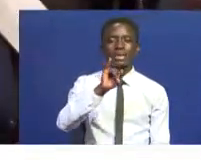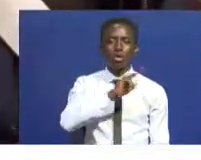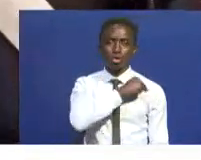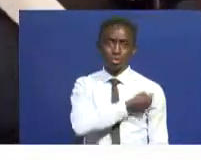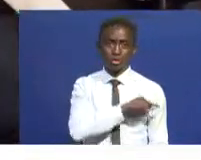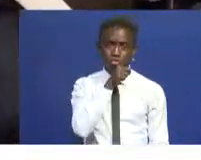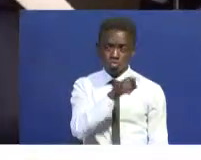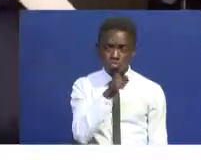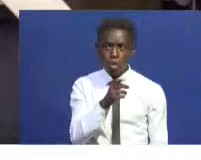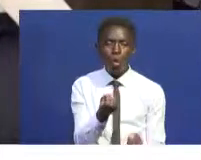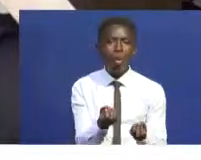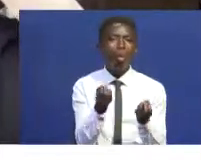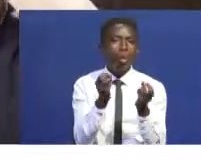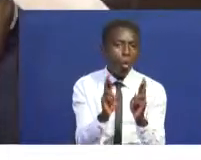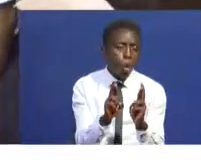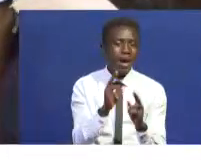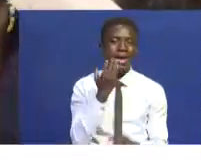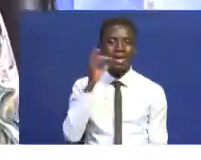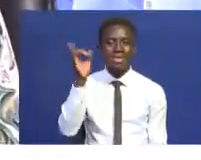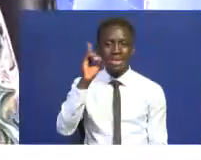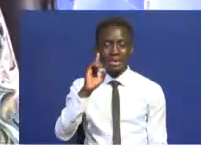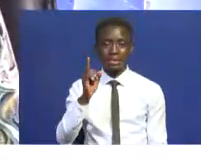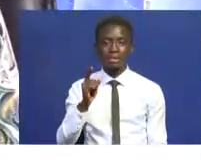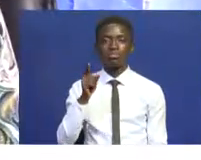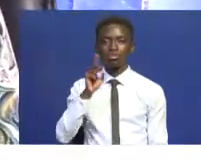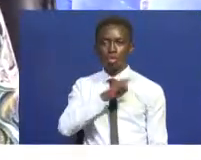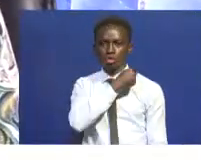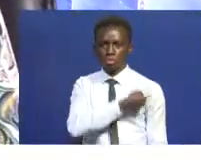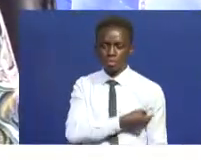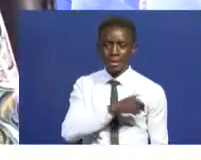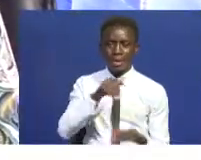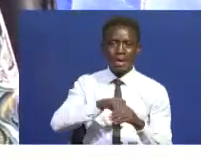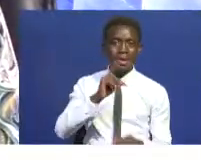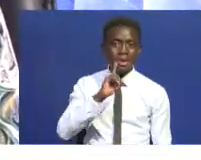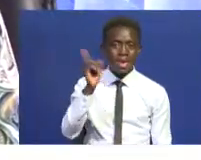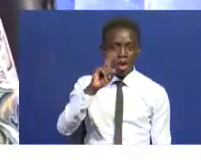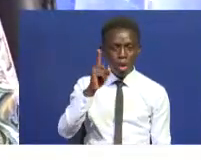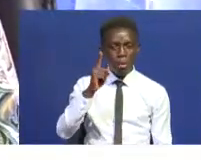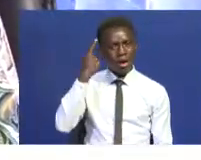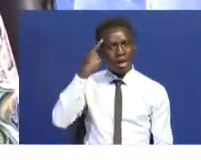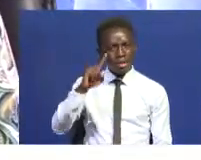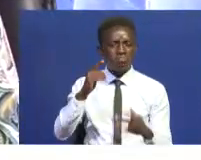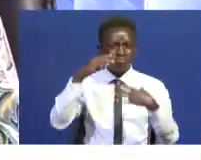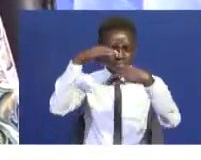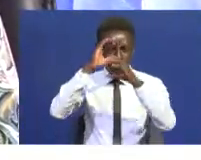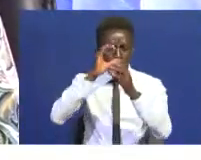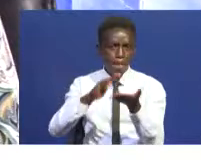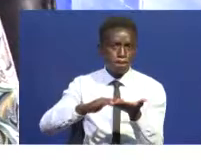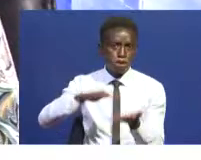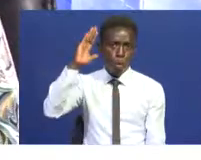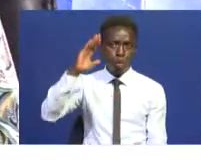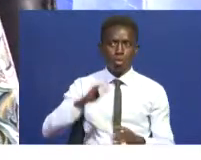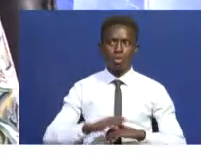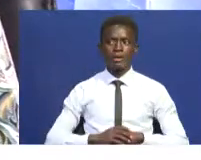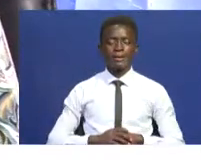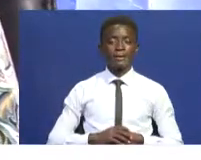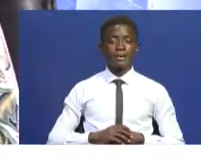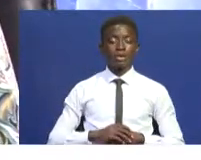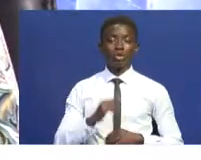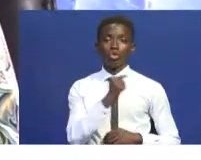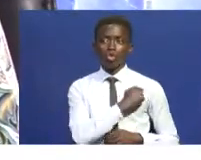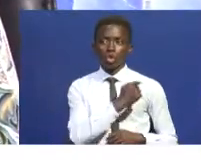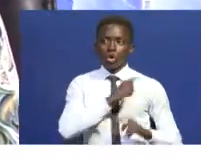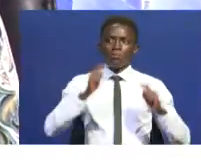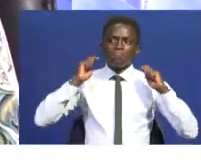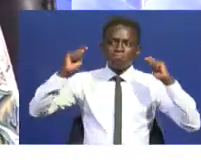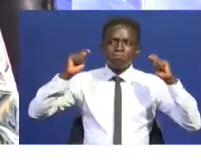jijini Nairobi kwa matibabu zaidi. They have strike has severely affected us because services are